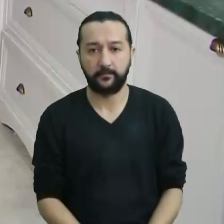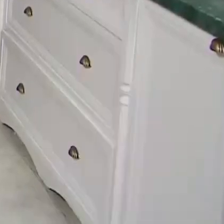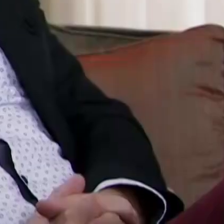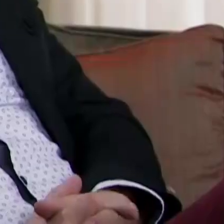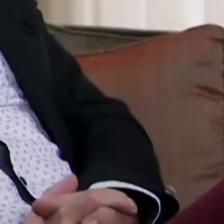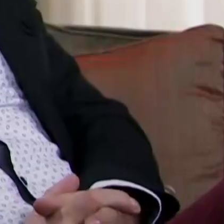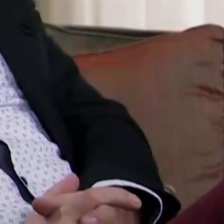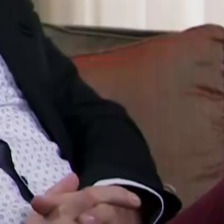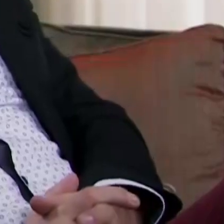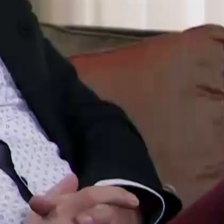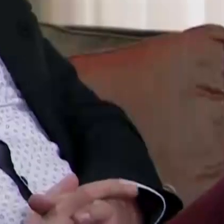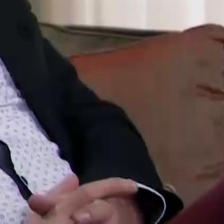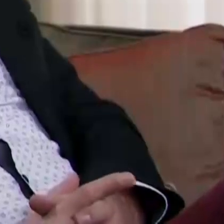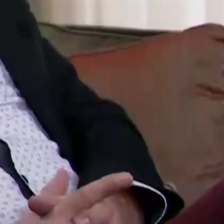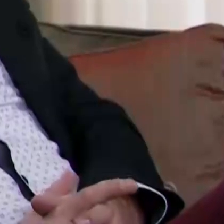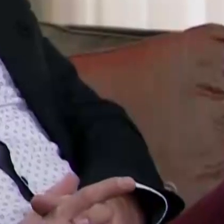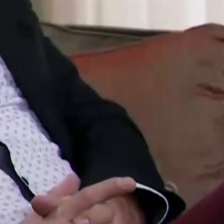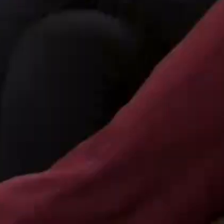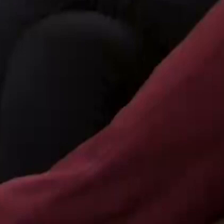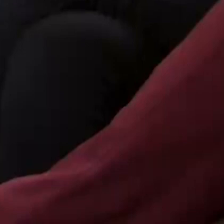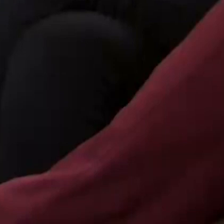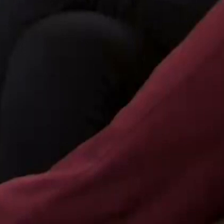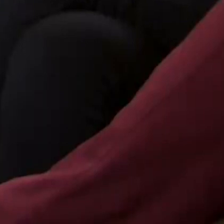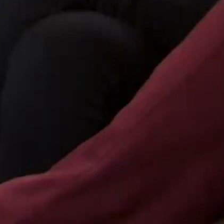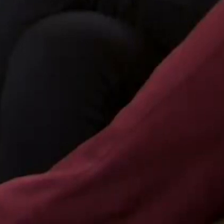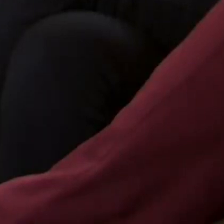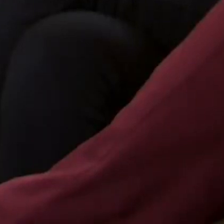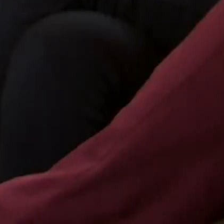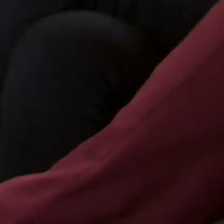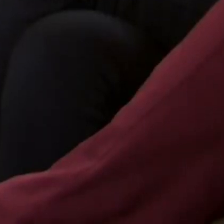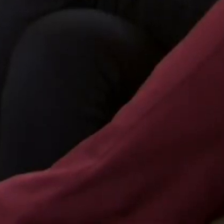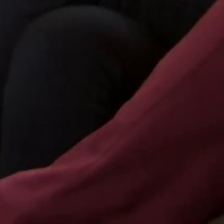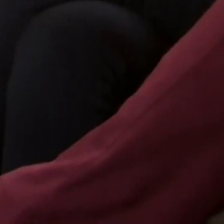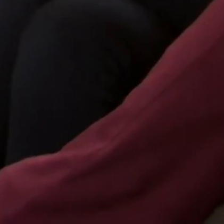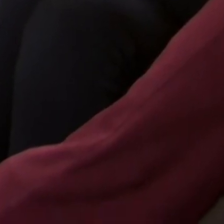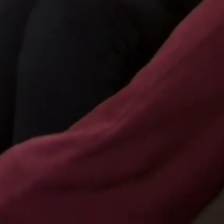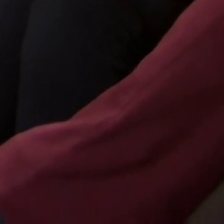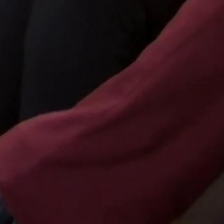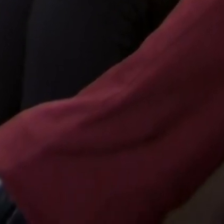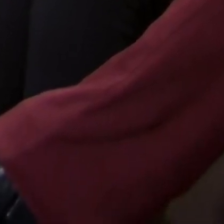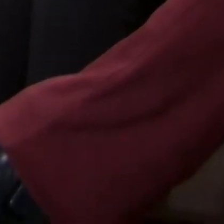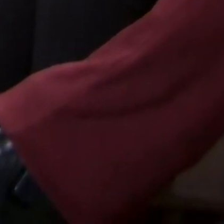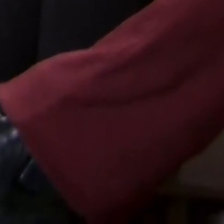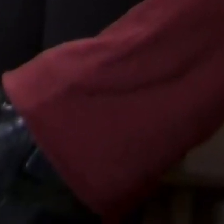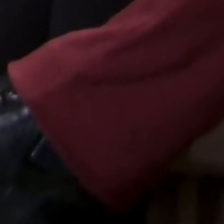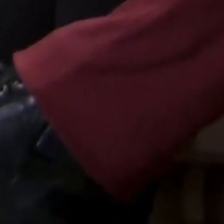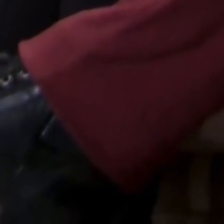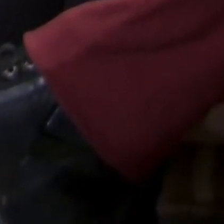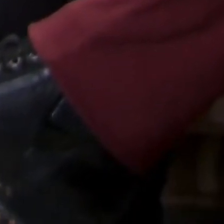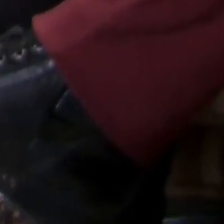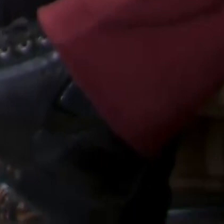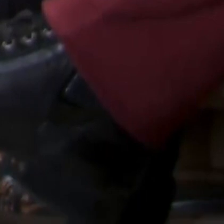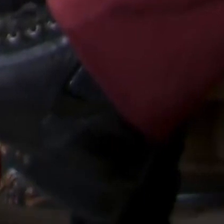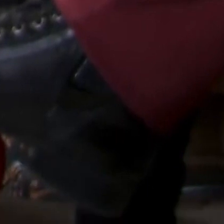Ah da. Rüyam'la Sarp çaktırmadan gülüyorlar Kemal'in haline. Bu sırada Şükrü dizlerinin üstünde emekleyerek salona girdi. Elinde bir